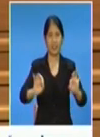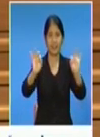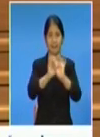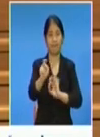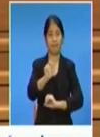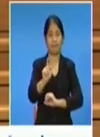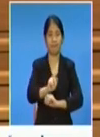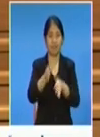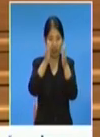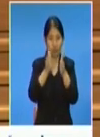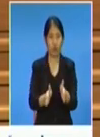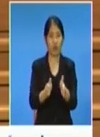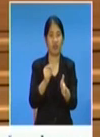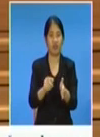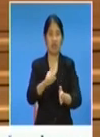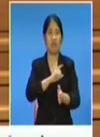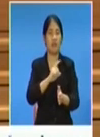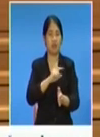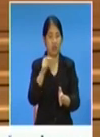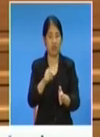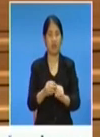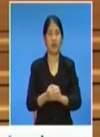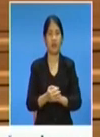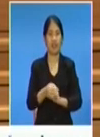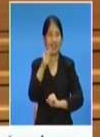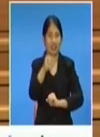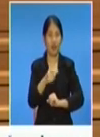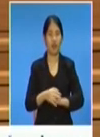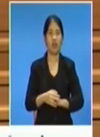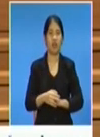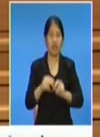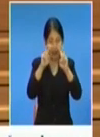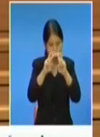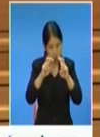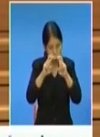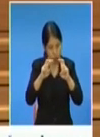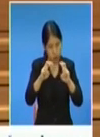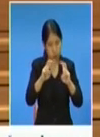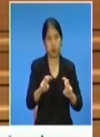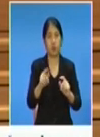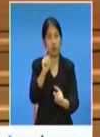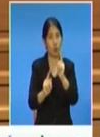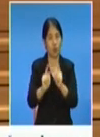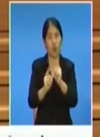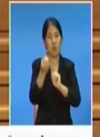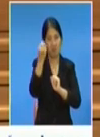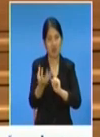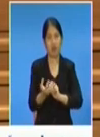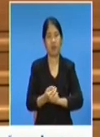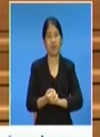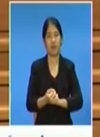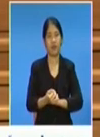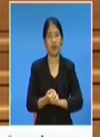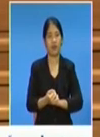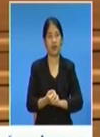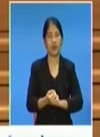ต้องล้วงไปกว่านั้นครับมือต้องยาวกว่าสู้กับคนทุจริตท่านทําแค่ไปจิ้มๆหมัดเย็บไม่เอาหรอกครับต้อง